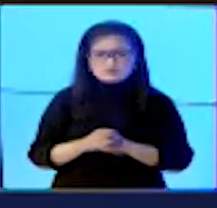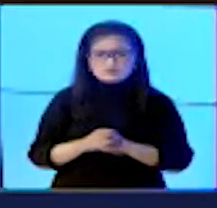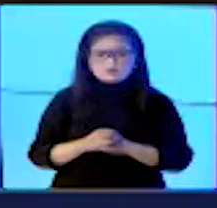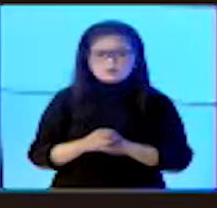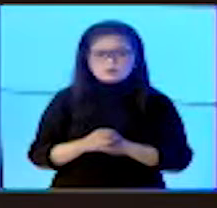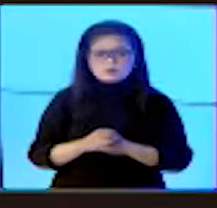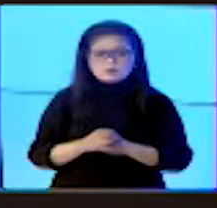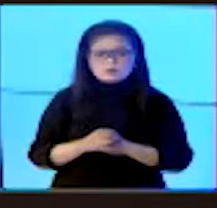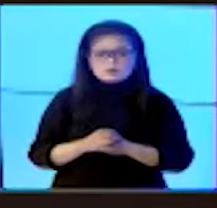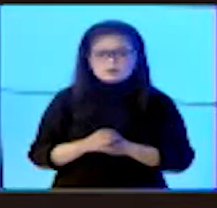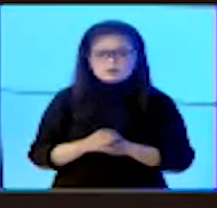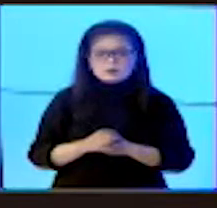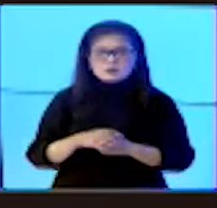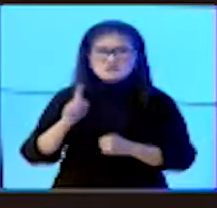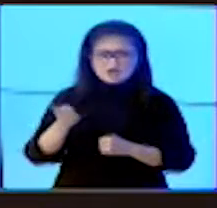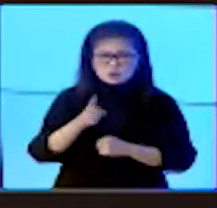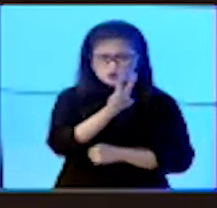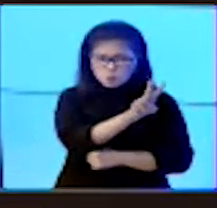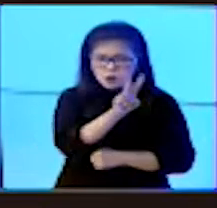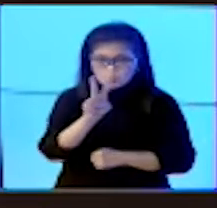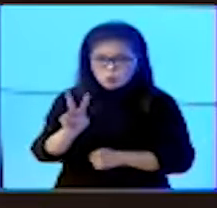Meninggal 22, yang